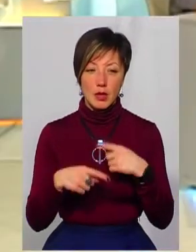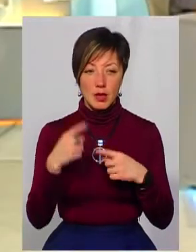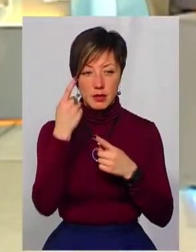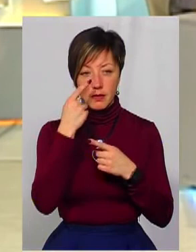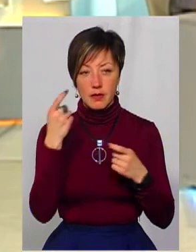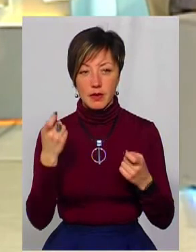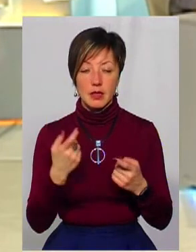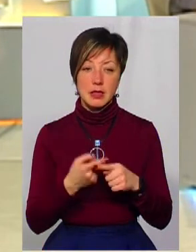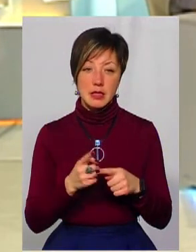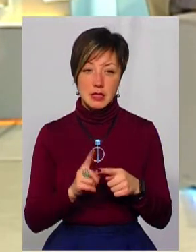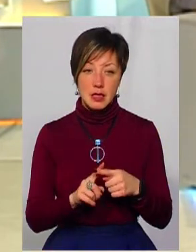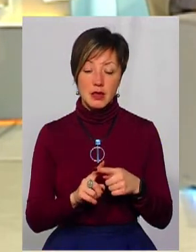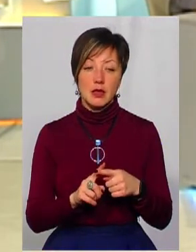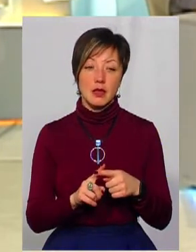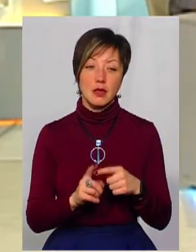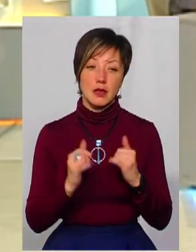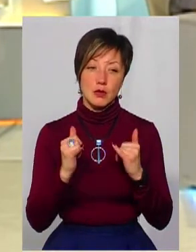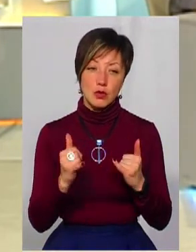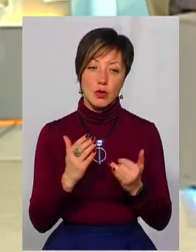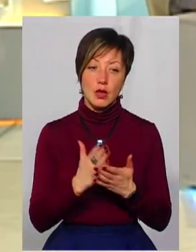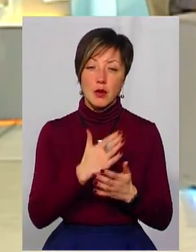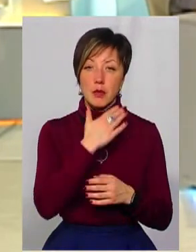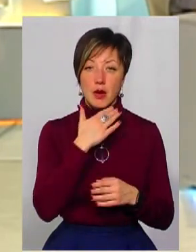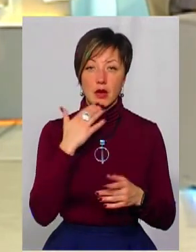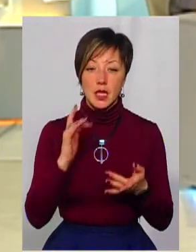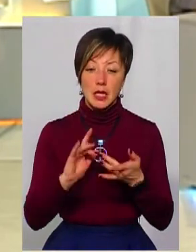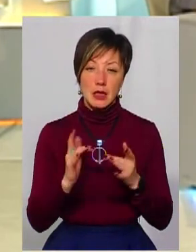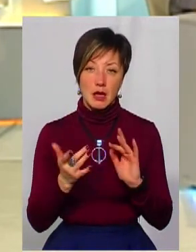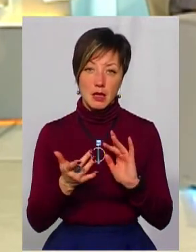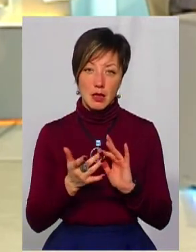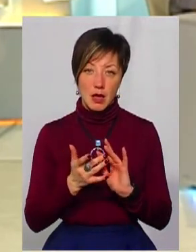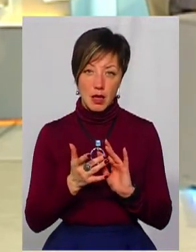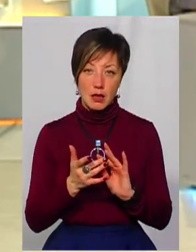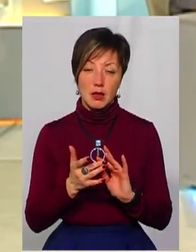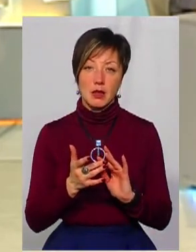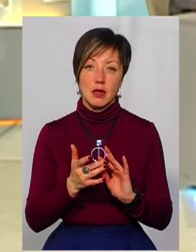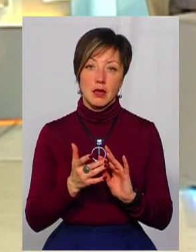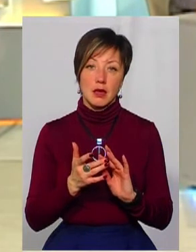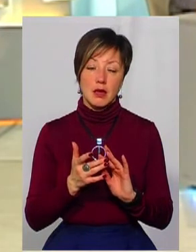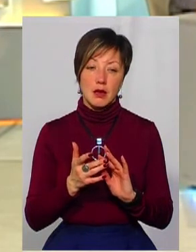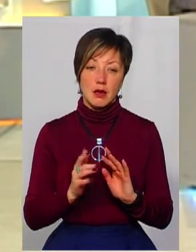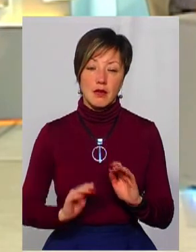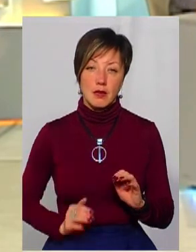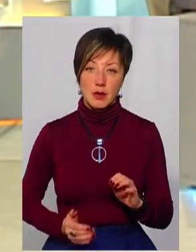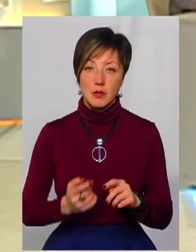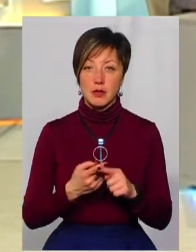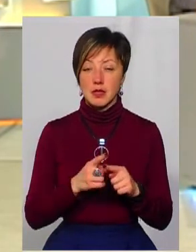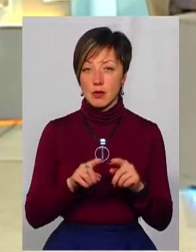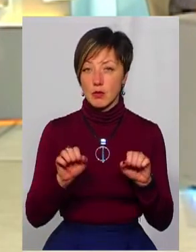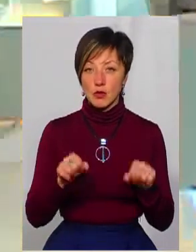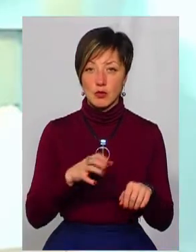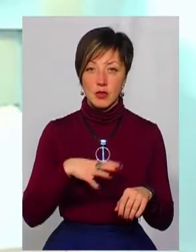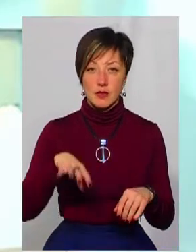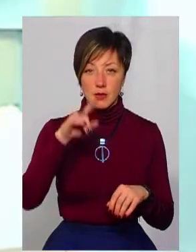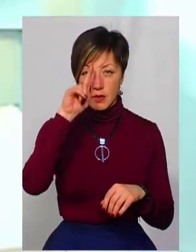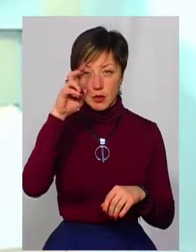ефір. Прочі. Це для цього існує зараз багато інтернет-провайдерів, так званий IPTV. Це може бути і